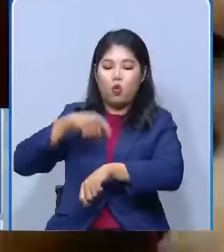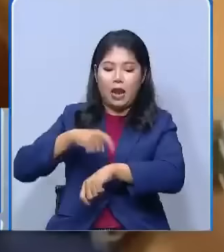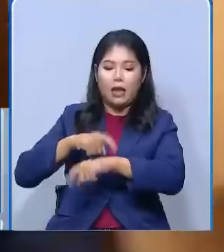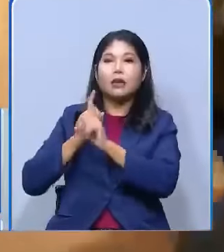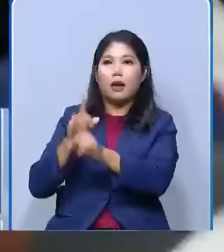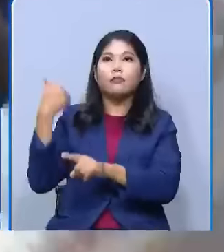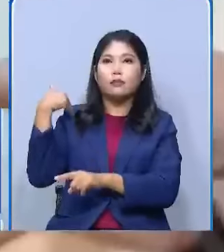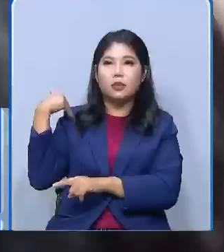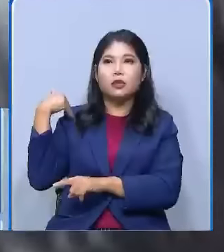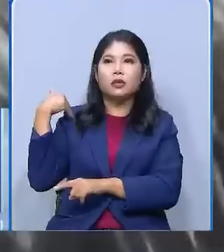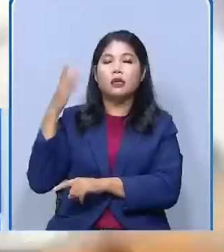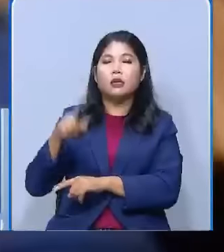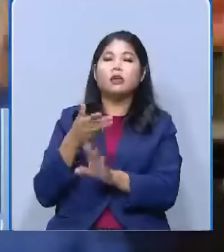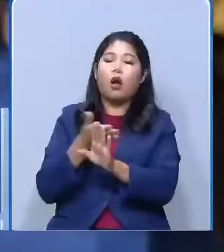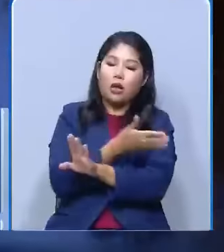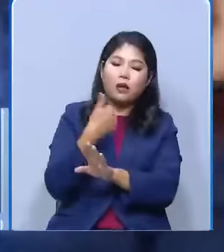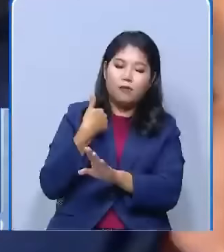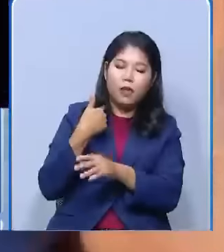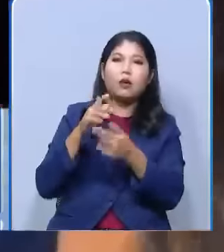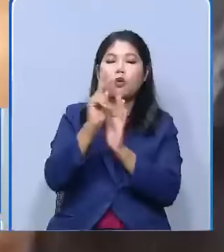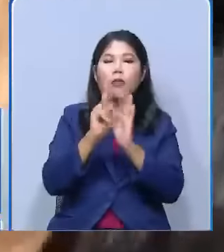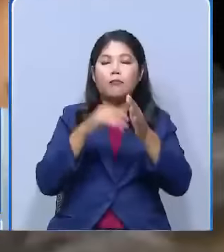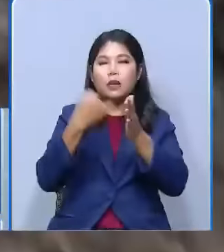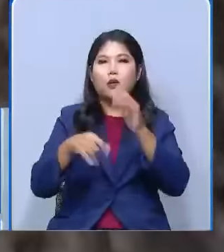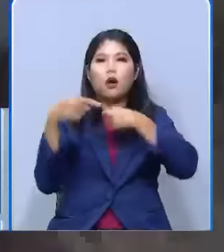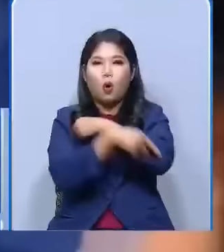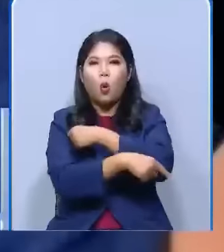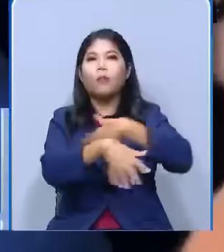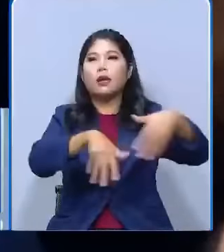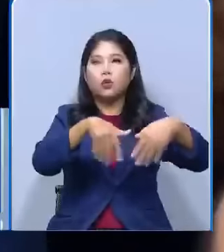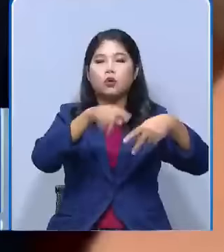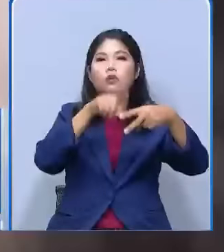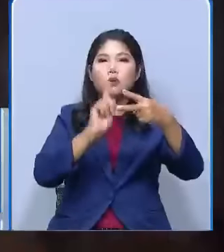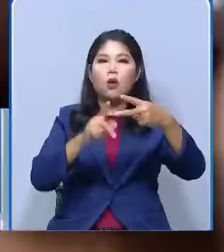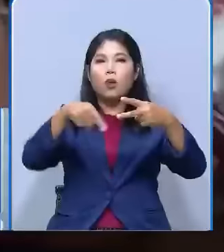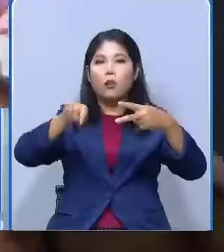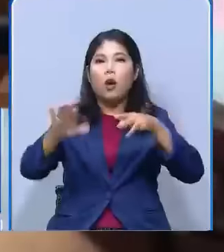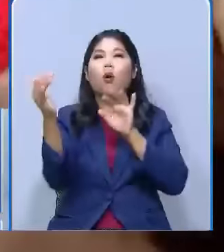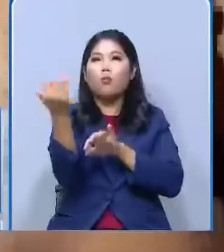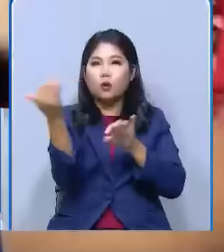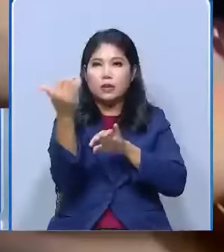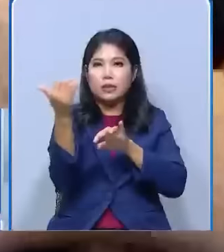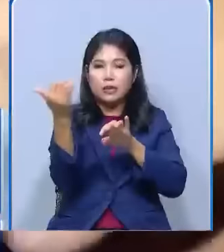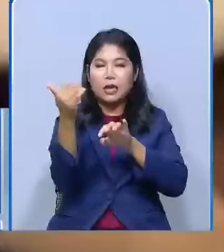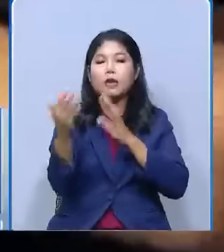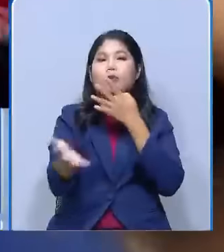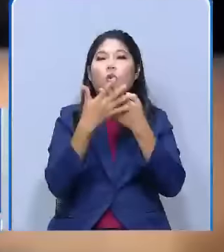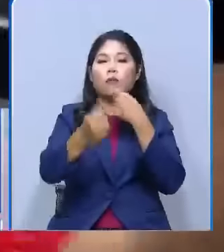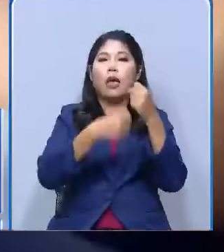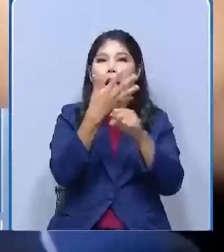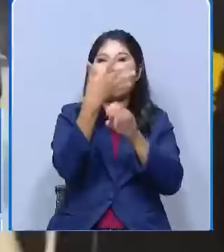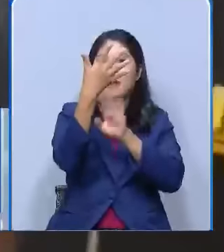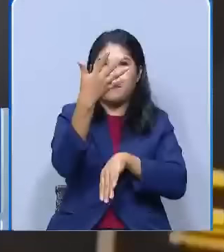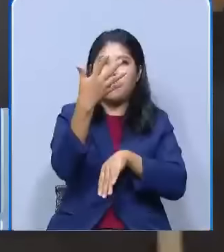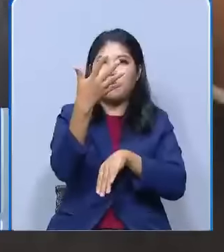จที่แจ้งข้อหาไปแล้วจะเป็นข้อหาช่อโกงประชาชนแล้วก็พ.ร.บ.คอมพิวเตอร์ซึ่งมีอัตราโทษจำคุกไม่เกิน5ปี